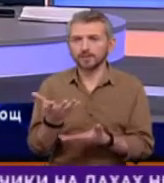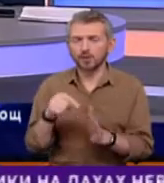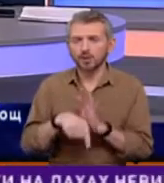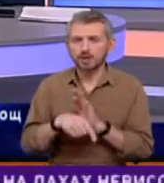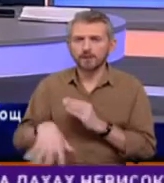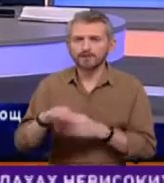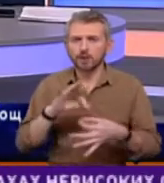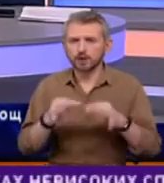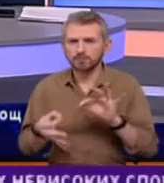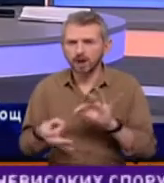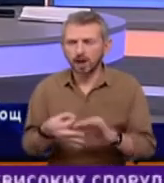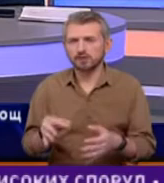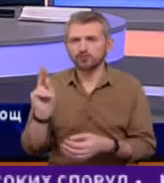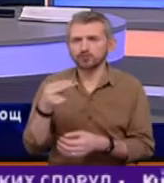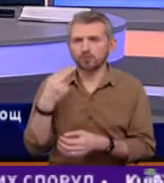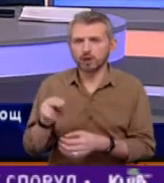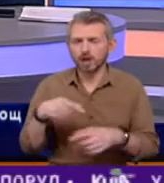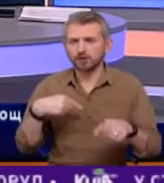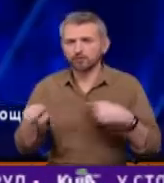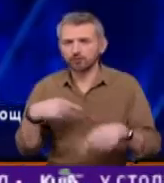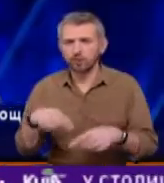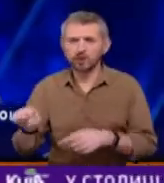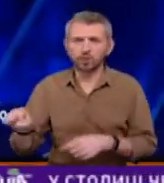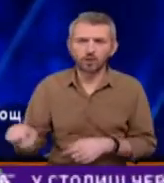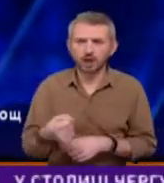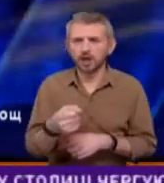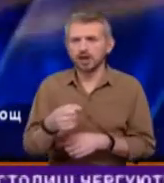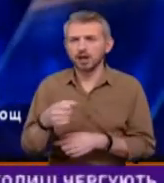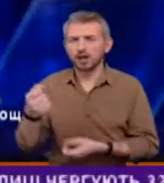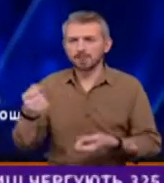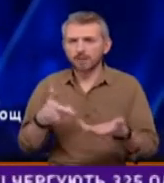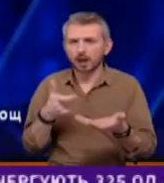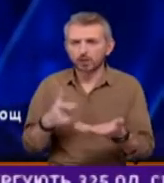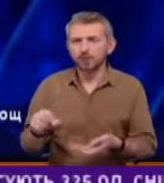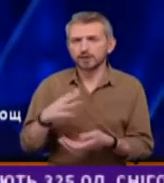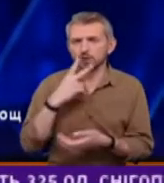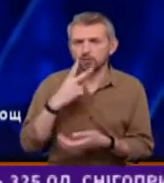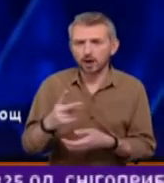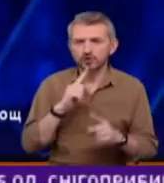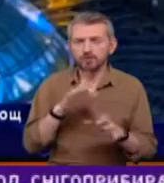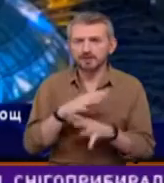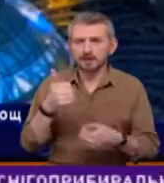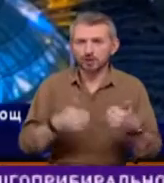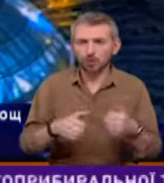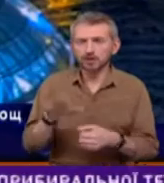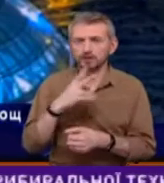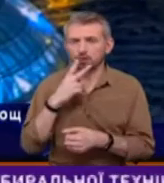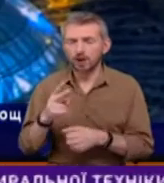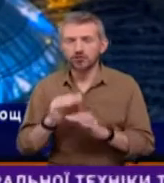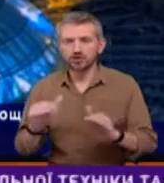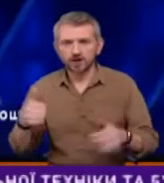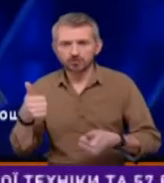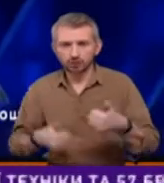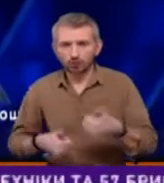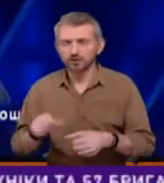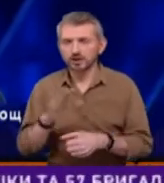всі олімпіади, чемпіонати, футбол, хокей, біатлон, Євробачення, пісенний конкурс, Євробачення, дитячий